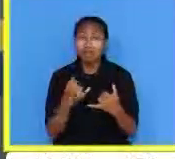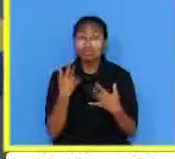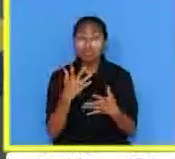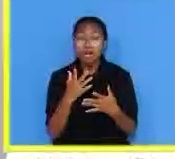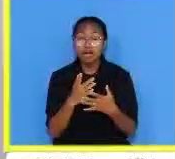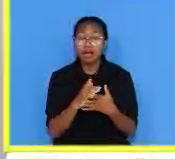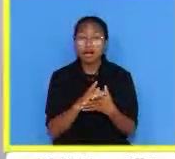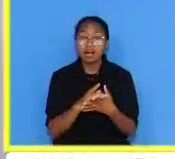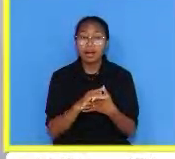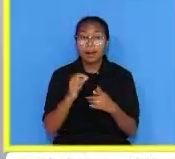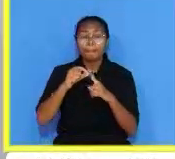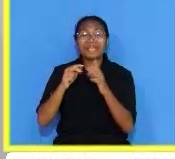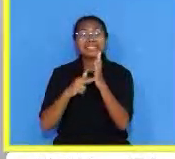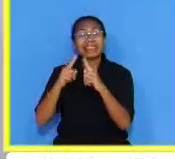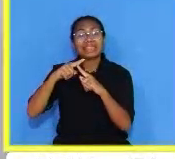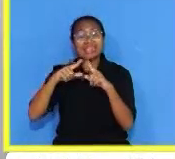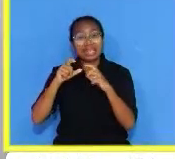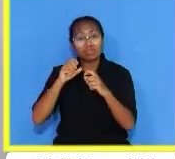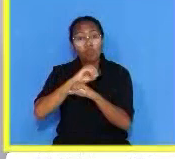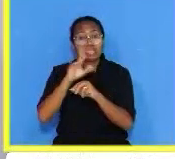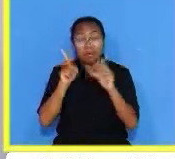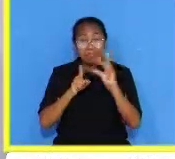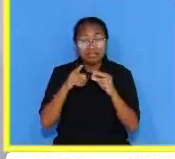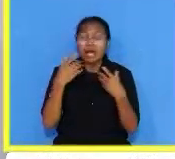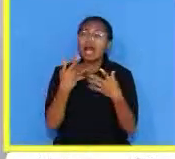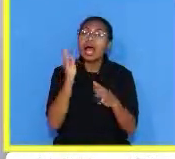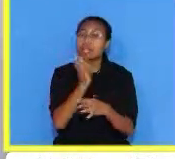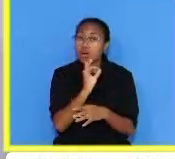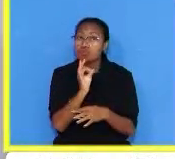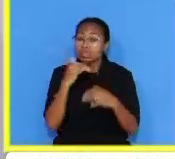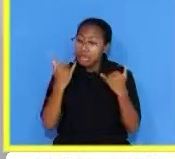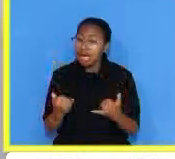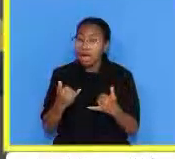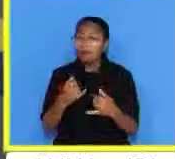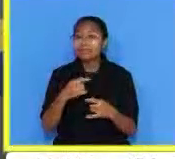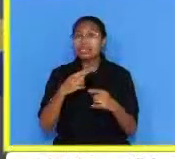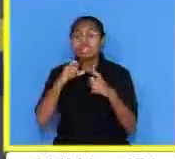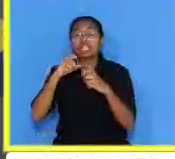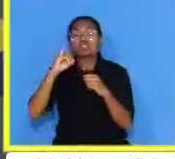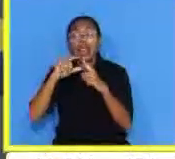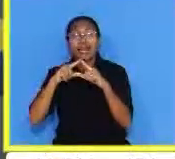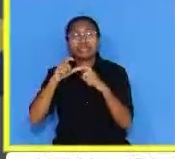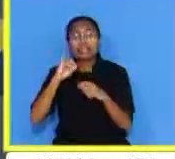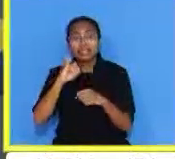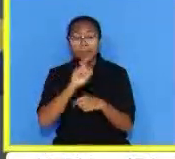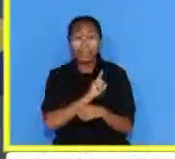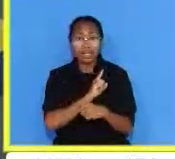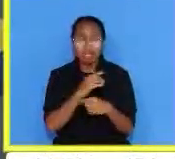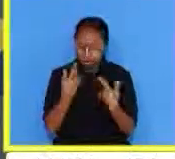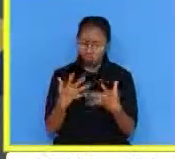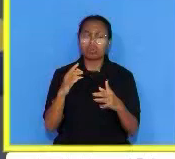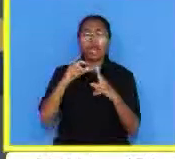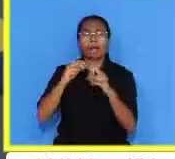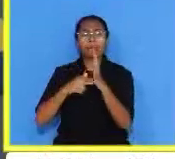penyintas COVID-19 ataukah mungkin masih dalam masa isolasi mandiri, Kak Dina? Sudah sembuh. Sudah penyintas ya, sudah sembuh dari